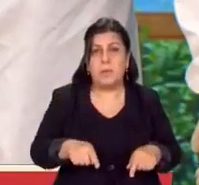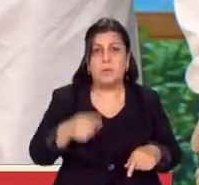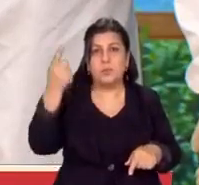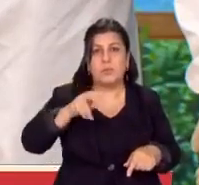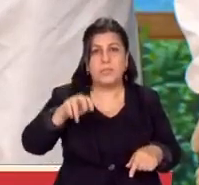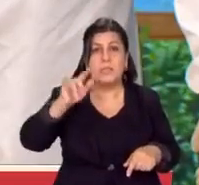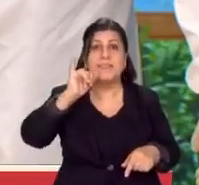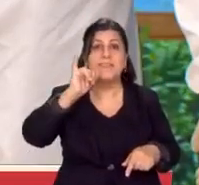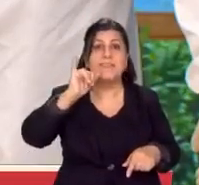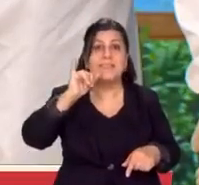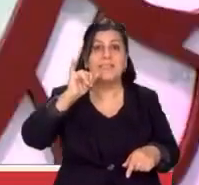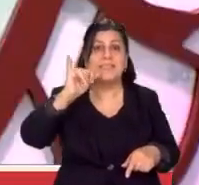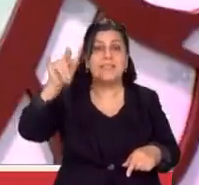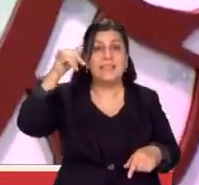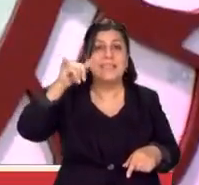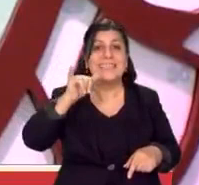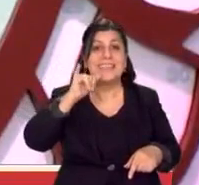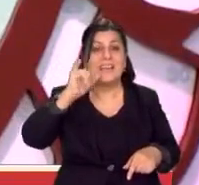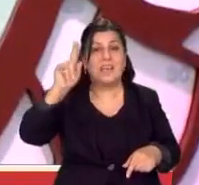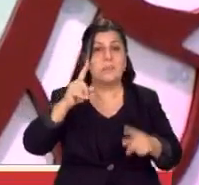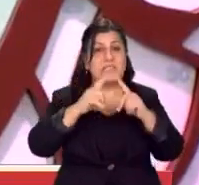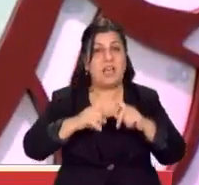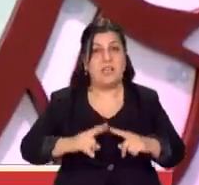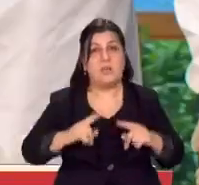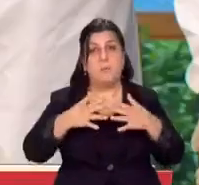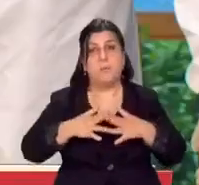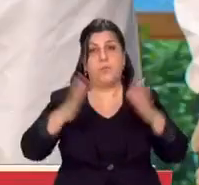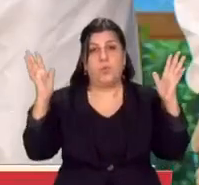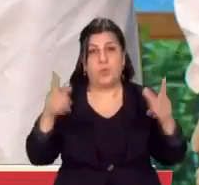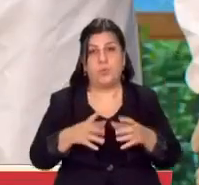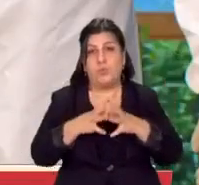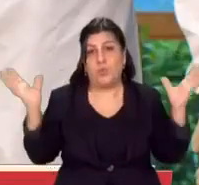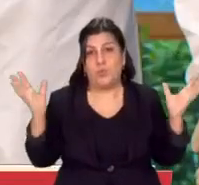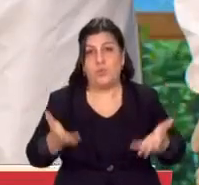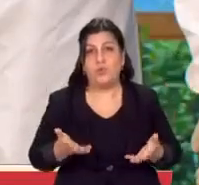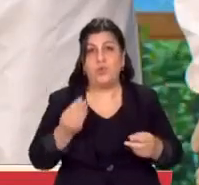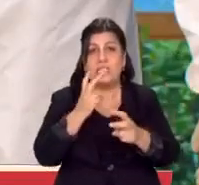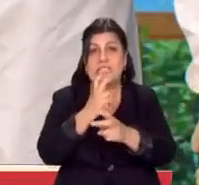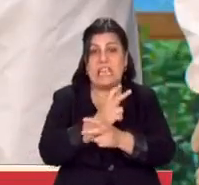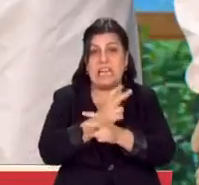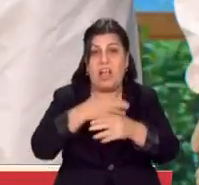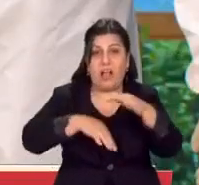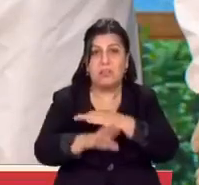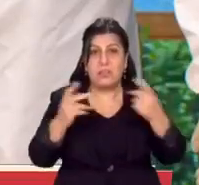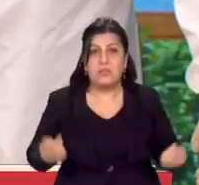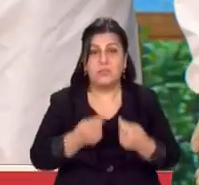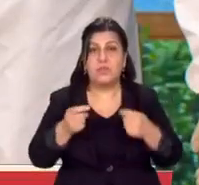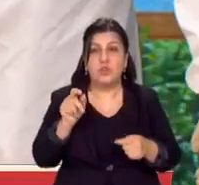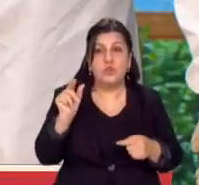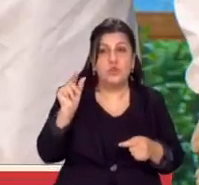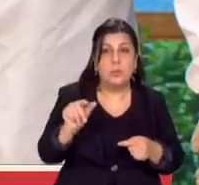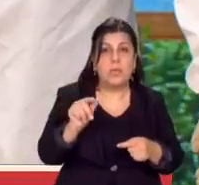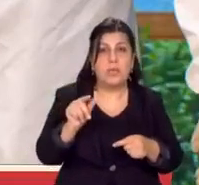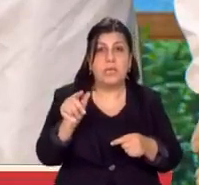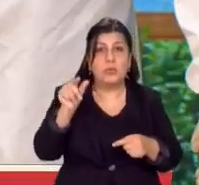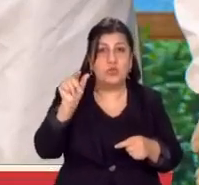sekizden aşağı değildi İtalya'da yine de rakam büyük Çünkü çok yüksek risk altındalar yani şüpheli